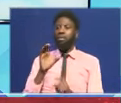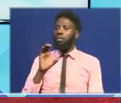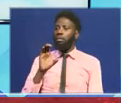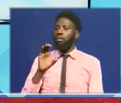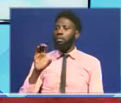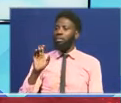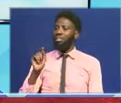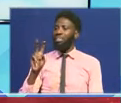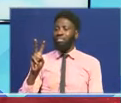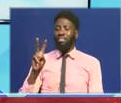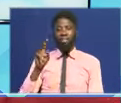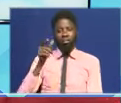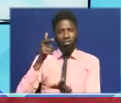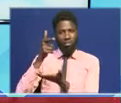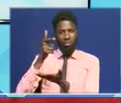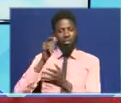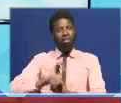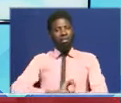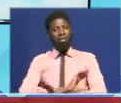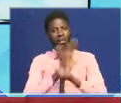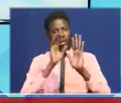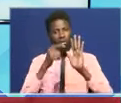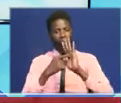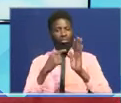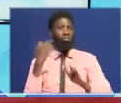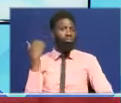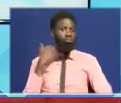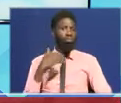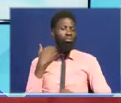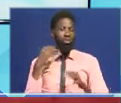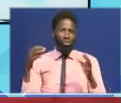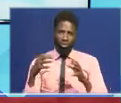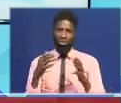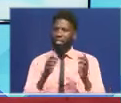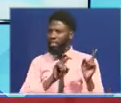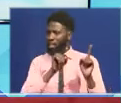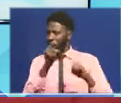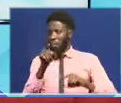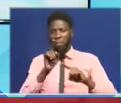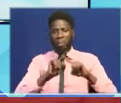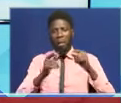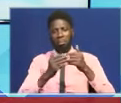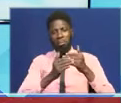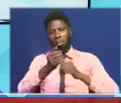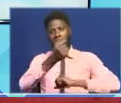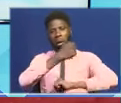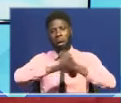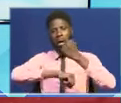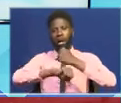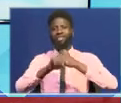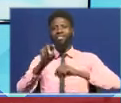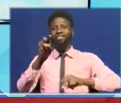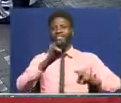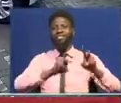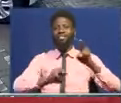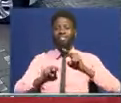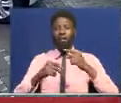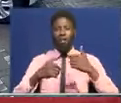wa uhalifu uliotekelezwa na majambazi waliojihami, hakuna hatua zilizochukuliwa kuwasaka.